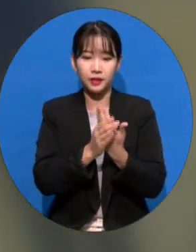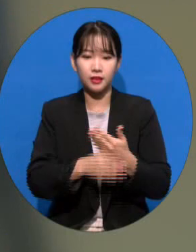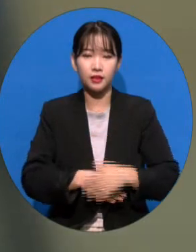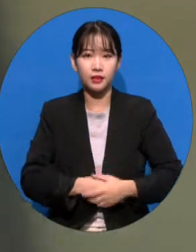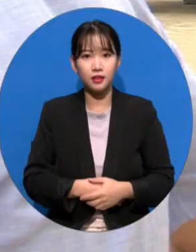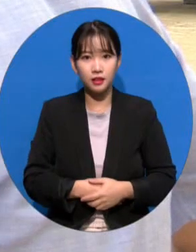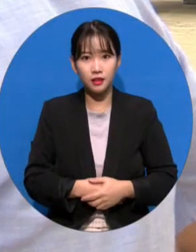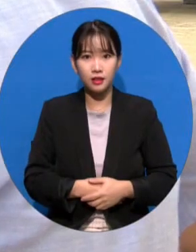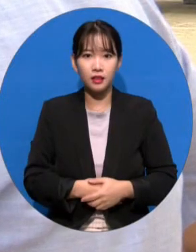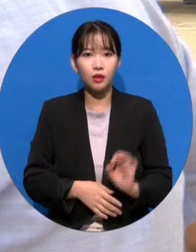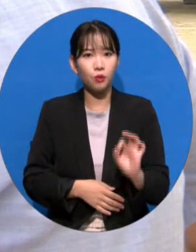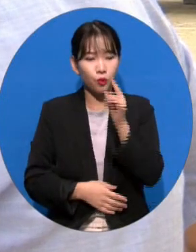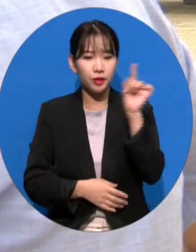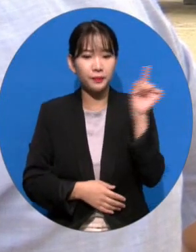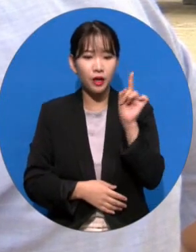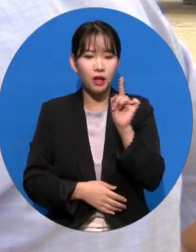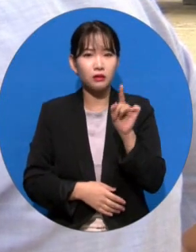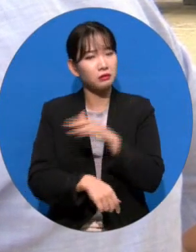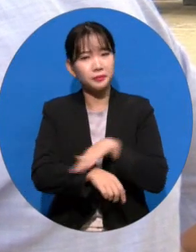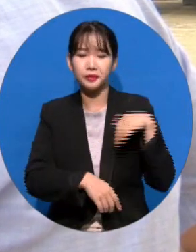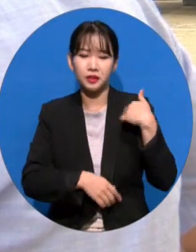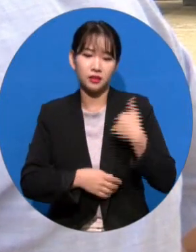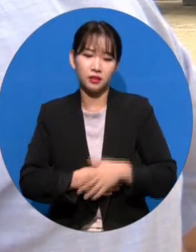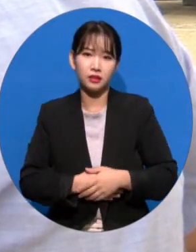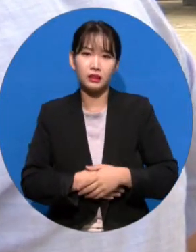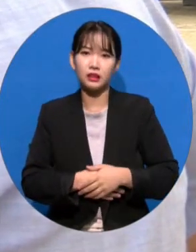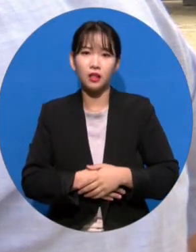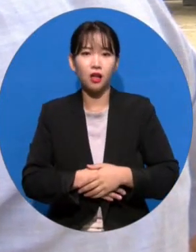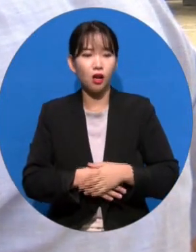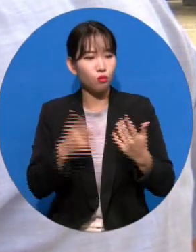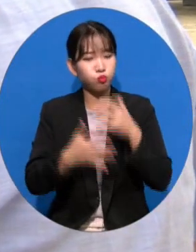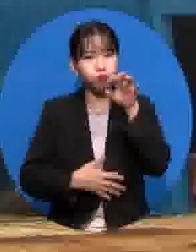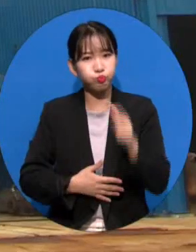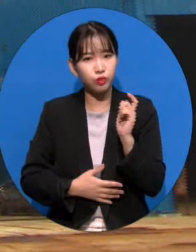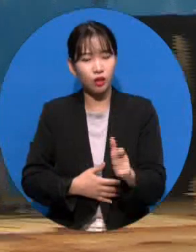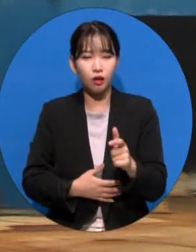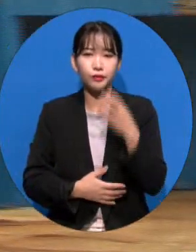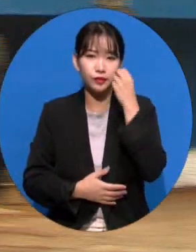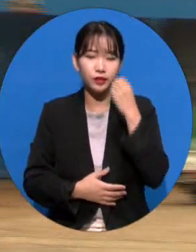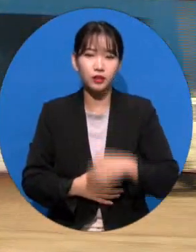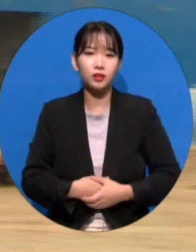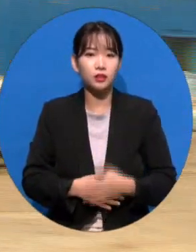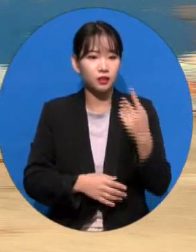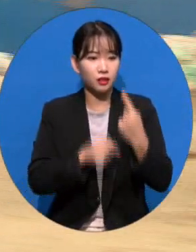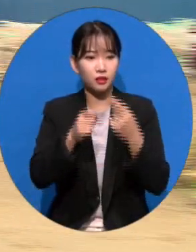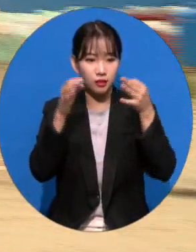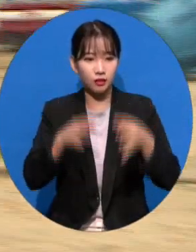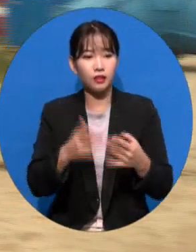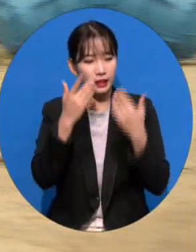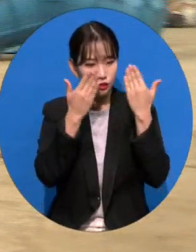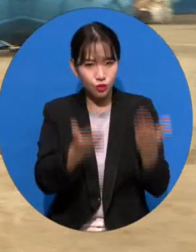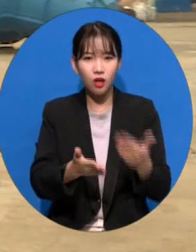발생했습니다. 원인은 저도 잘 모르겠습니다. 난연성 물질이기 때문에. 지난 1년 동안